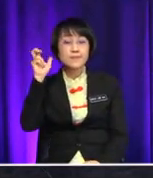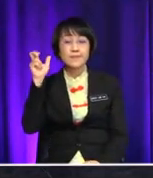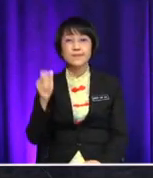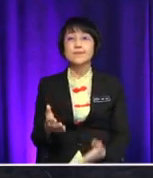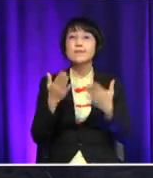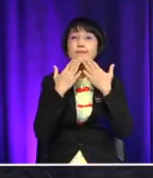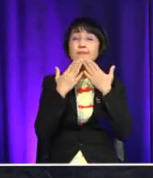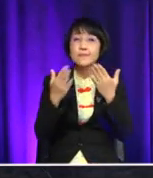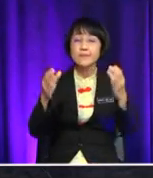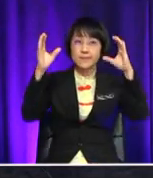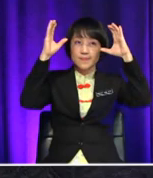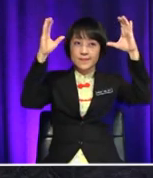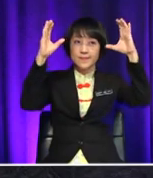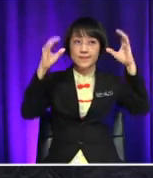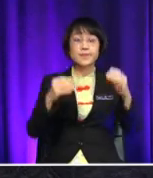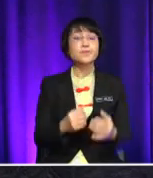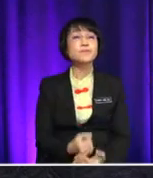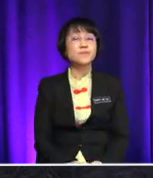banyak lagi